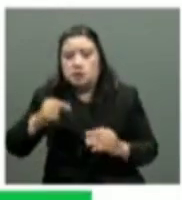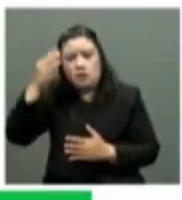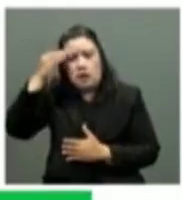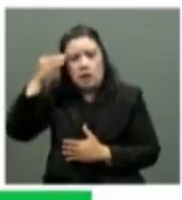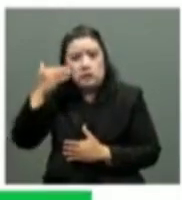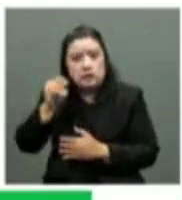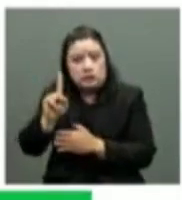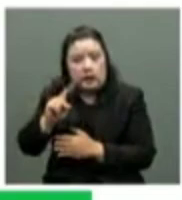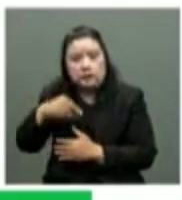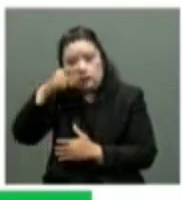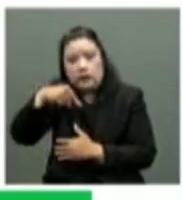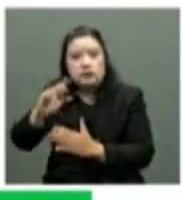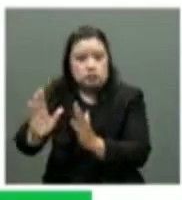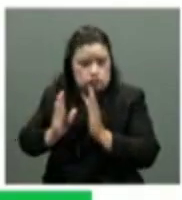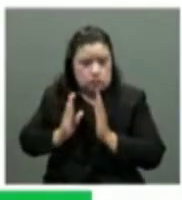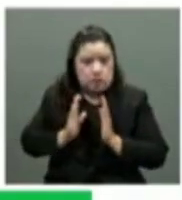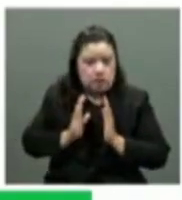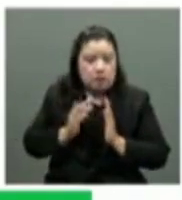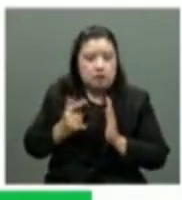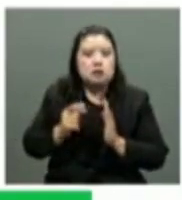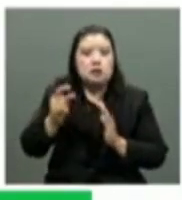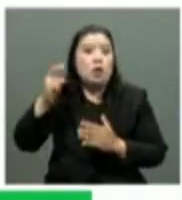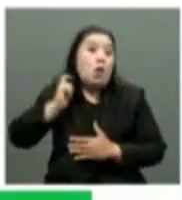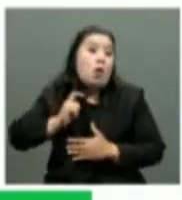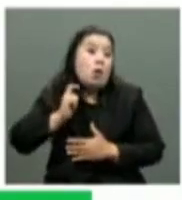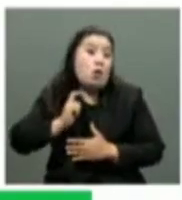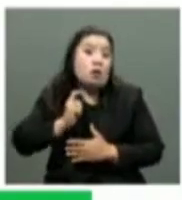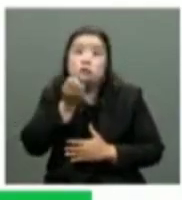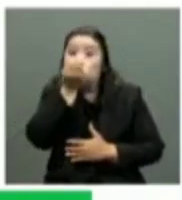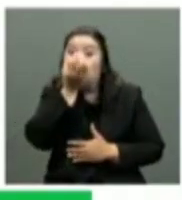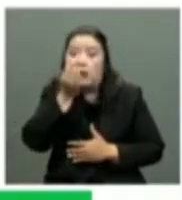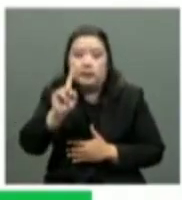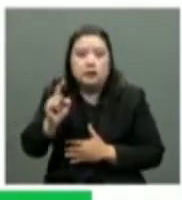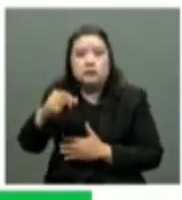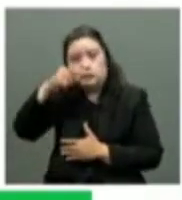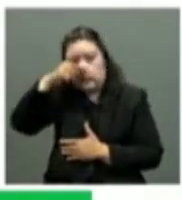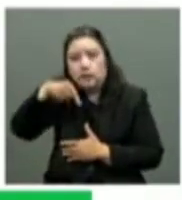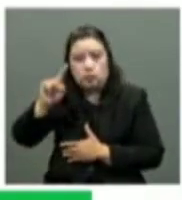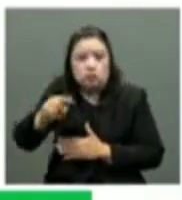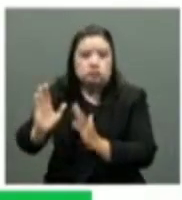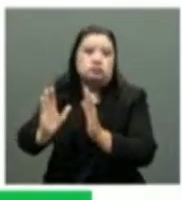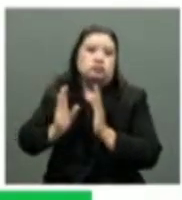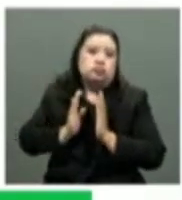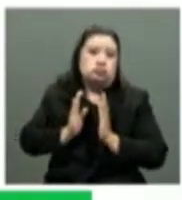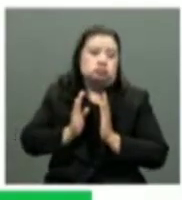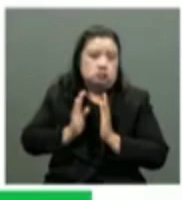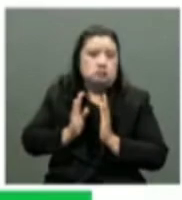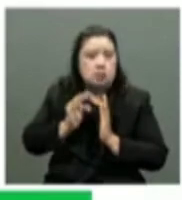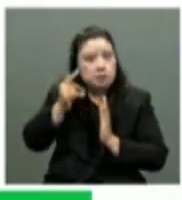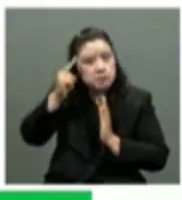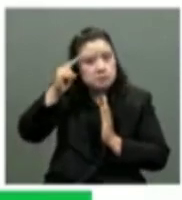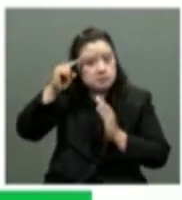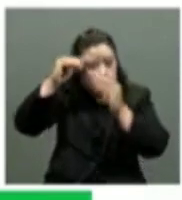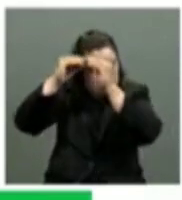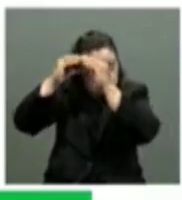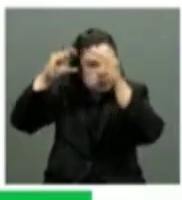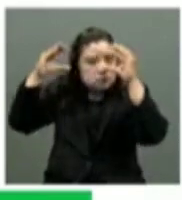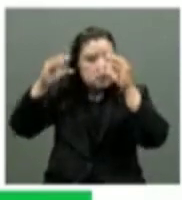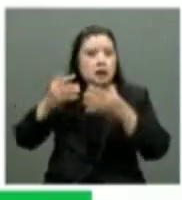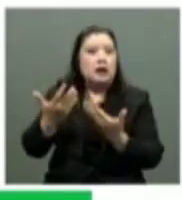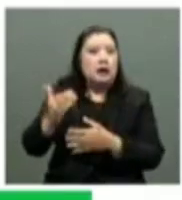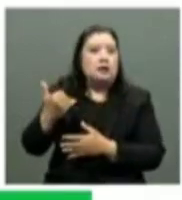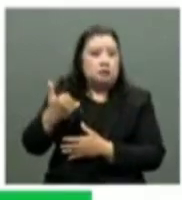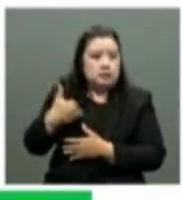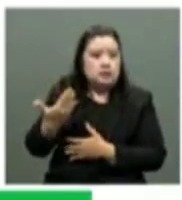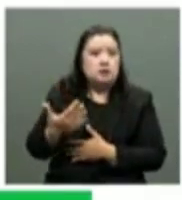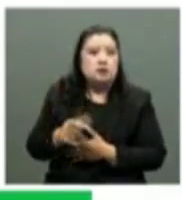ทำกันอย่างไรกับฮ่องกงอย่างนี้นะครับก็น่าจะได้เรียนรู้นะครับส่วนสหรัฐอเมริกาสเปนฝรั่งเ